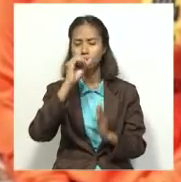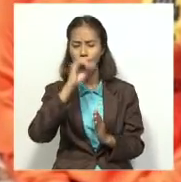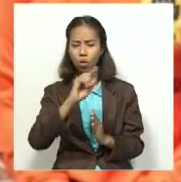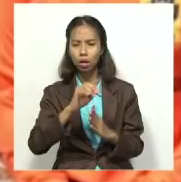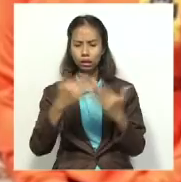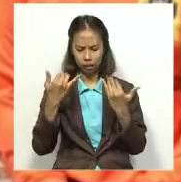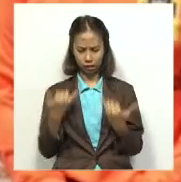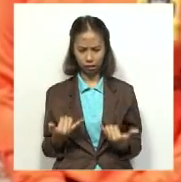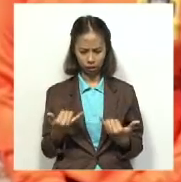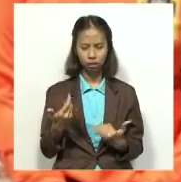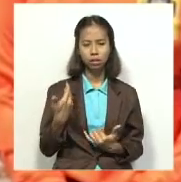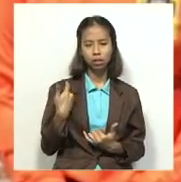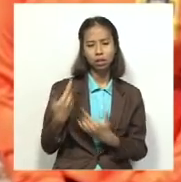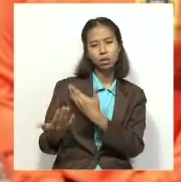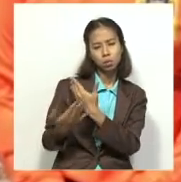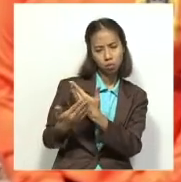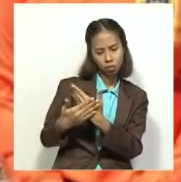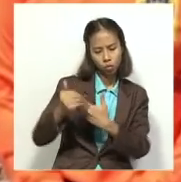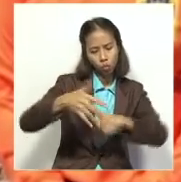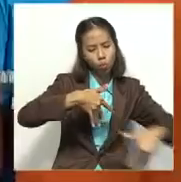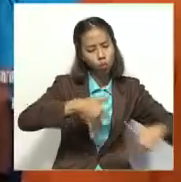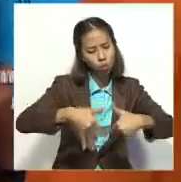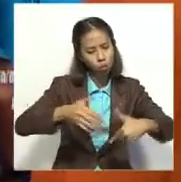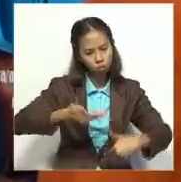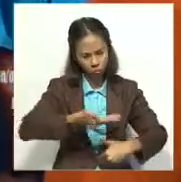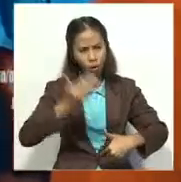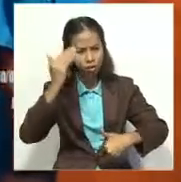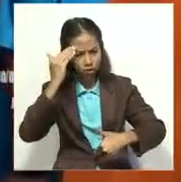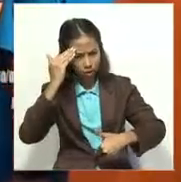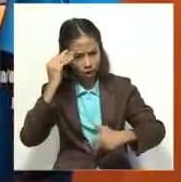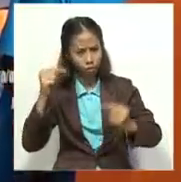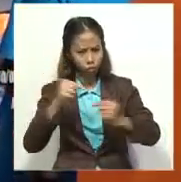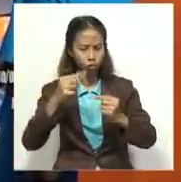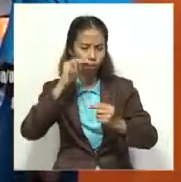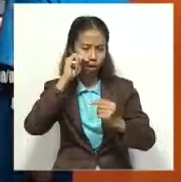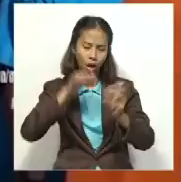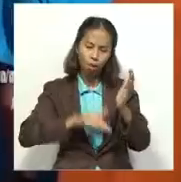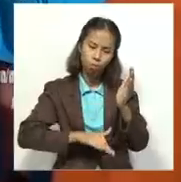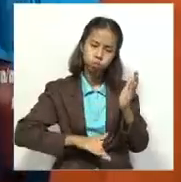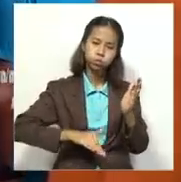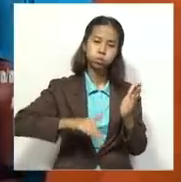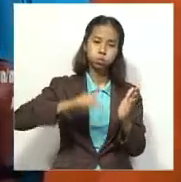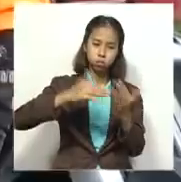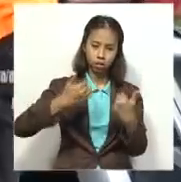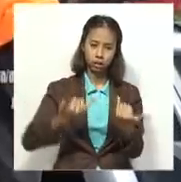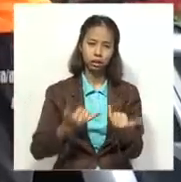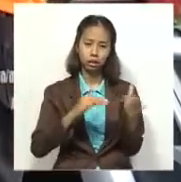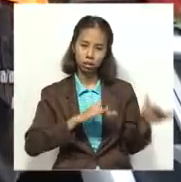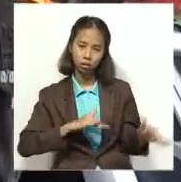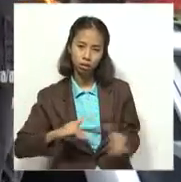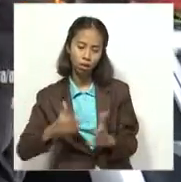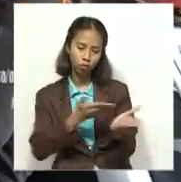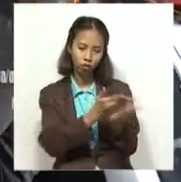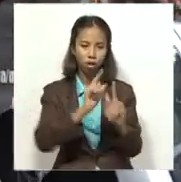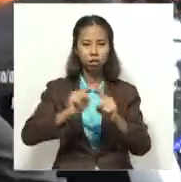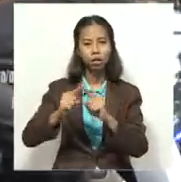ทางจังหวัดหนองคายเองค่ะมีการแจ้งเตือนประชาชนให้ได้รับทราบสถานการณ์น้ำโขงล่วงหน้าแล้วนะคะแล้วก็ได้มีการเตรียมกำลังเจ้าหน้าที่ทุกฝ่